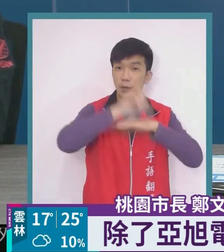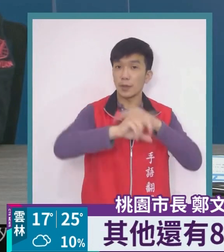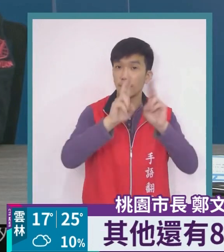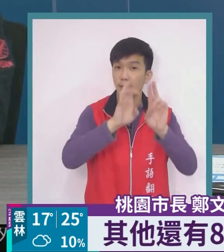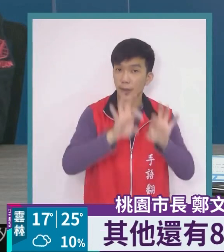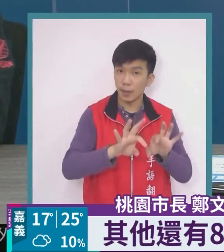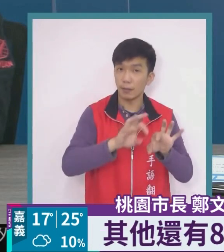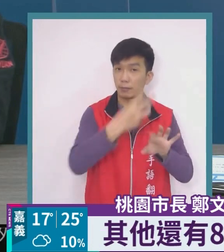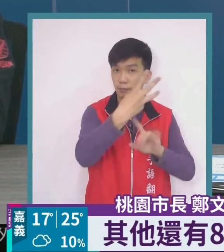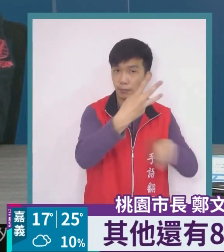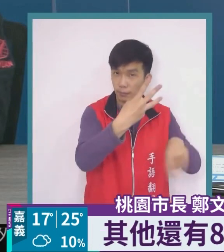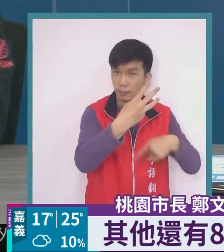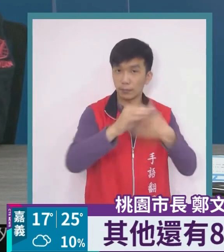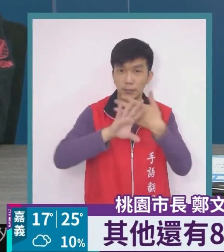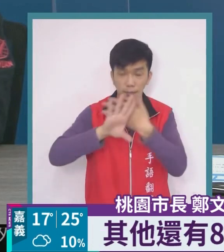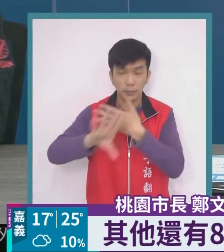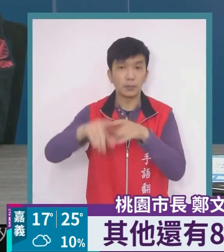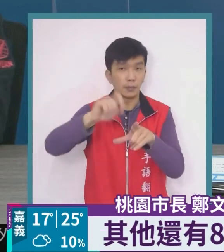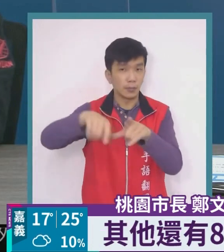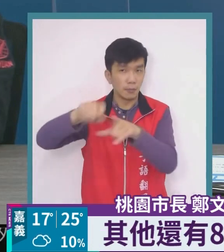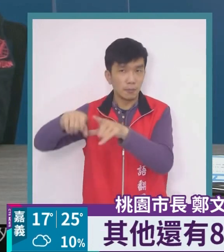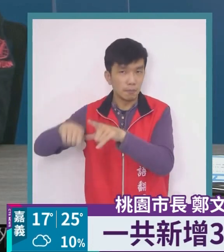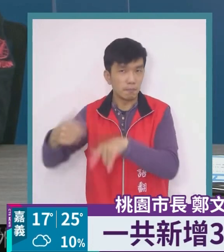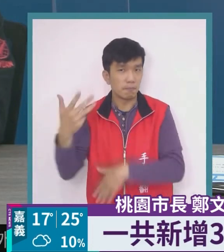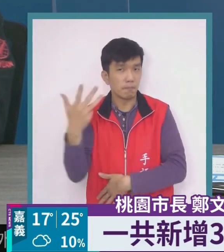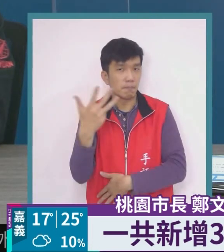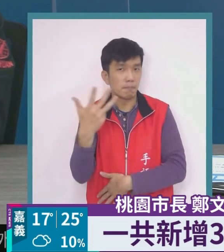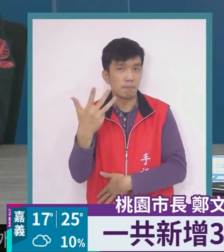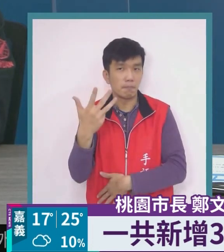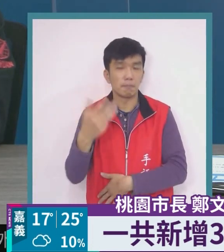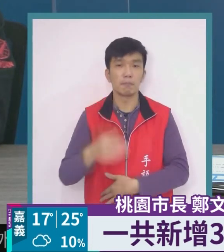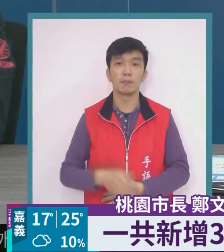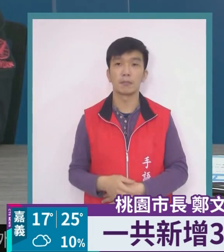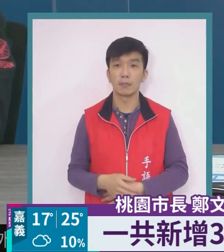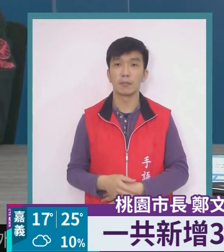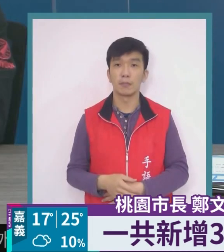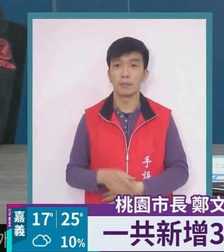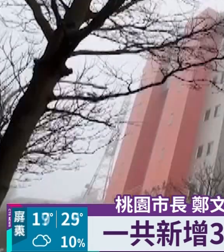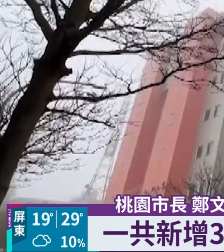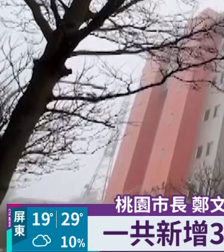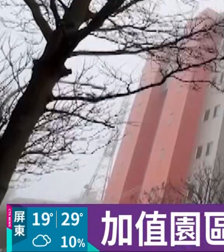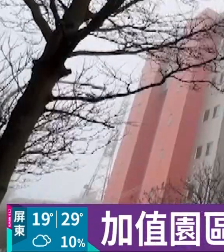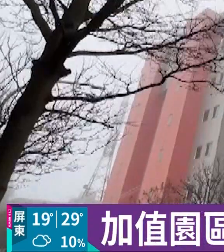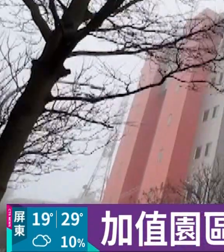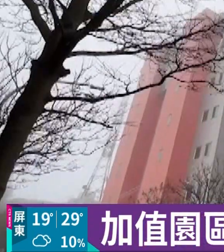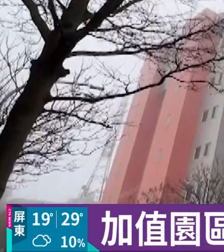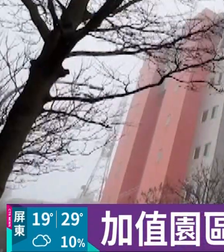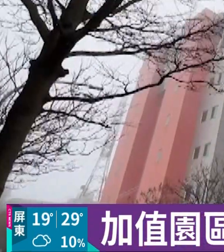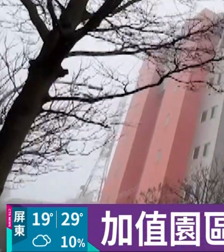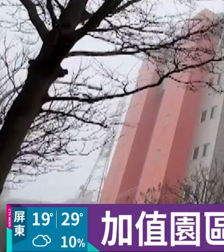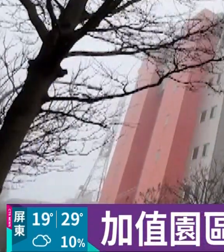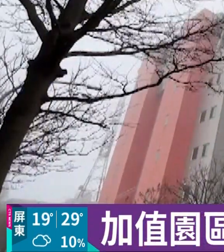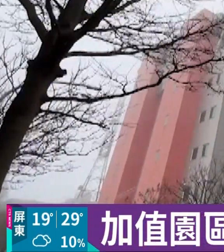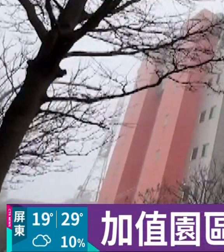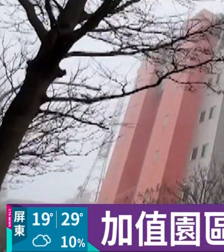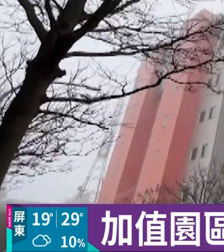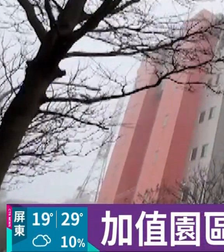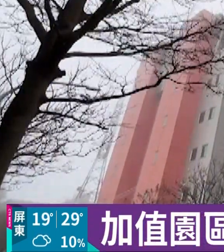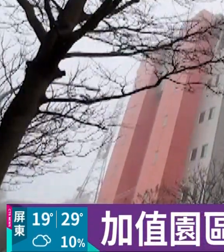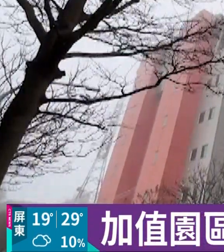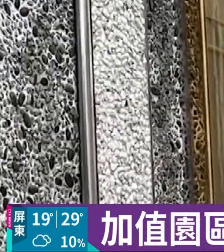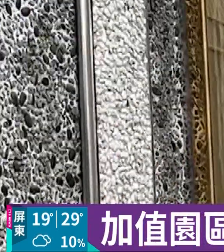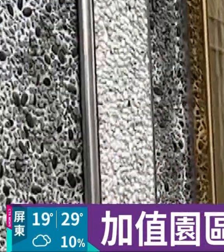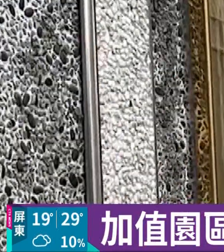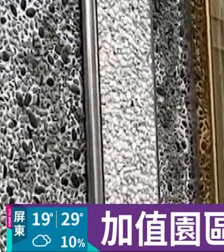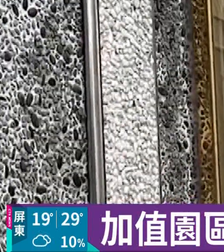其他还有8家公司，那么一共新增了30位。 鸿百科技4名员工确诊，除了桃